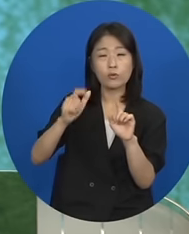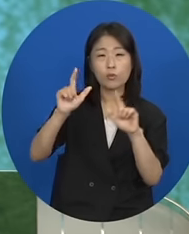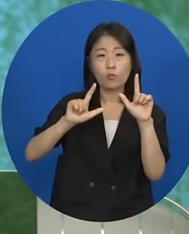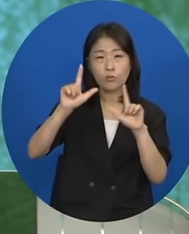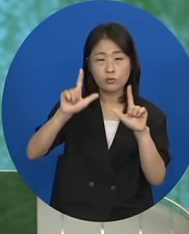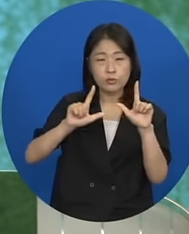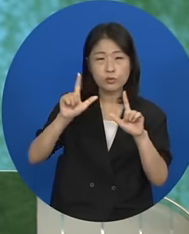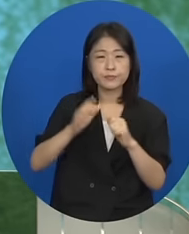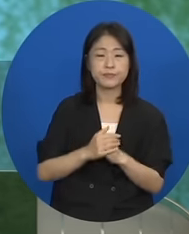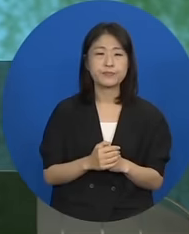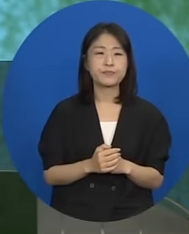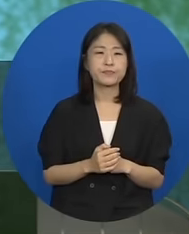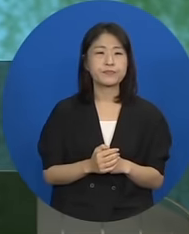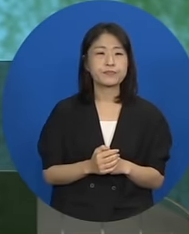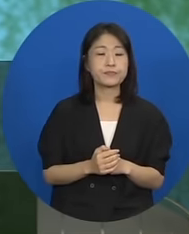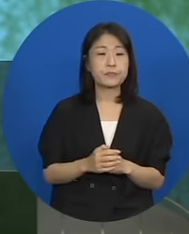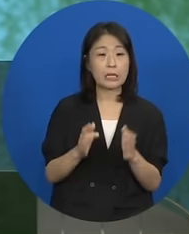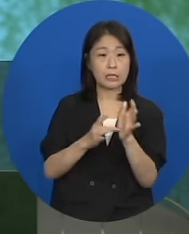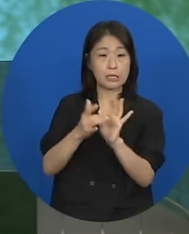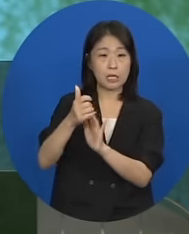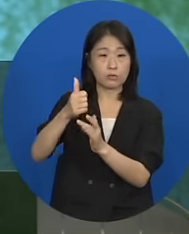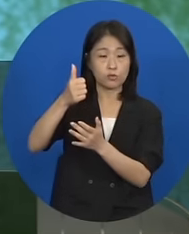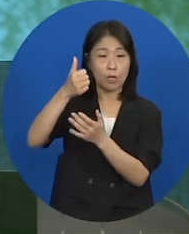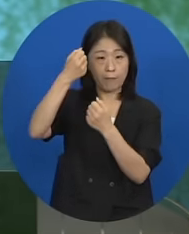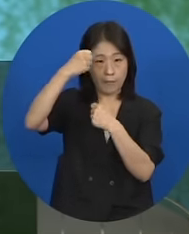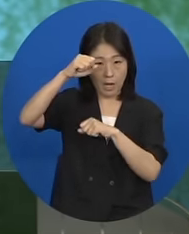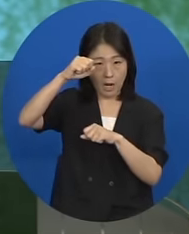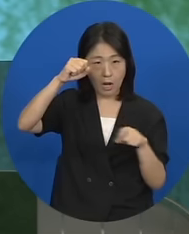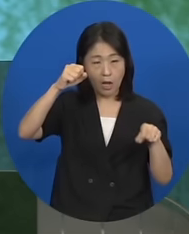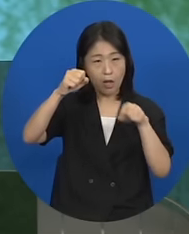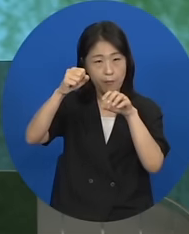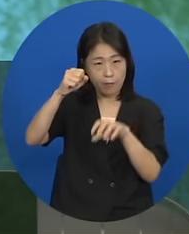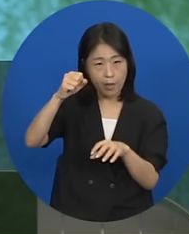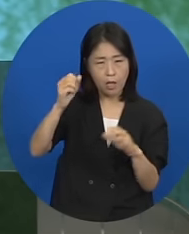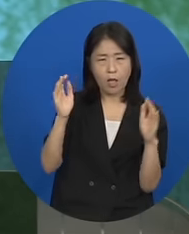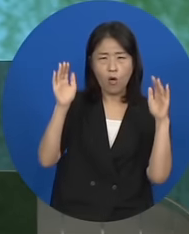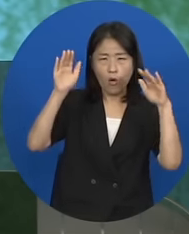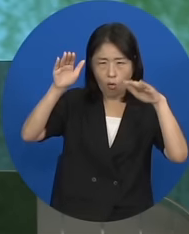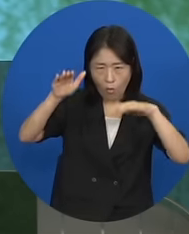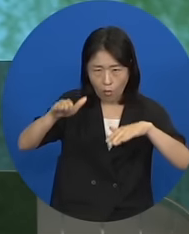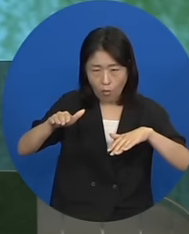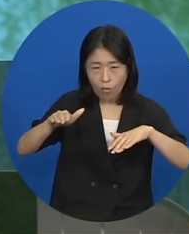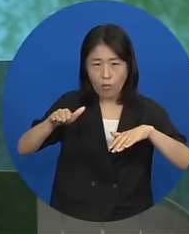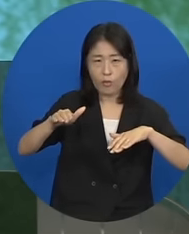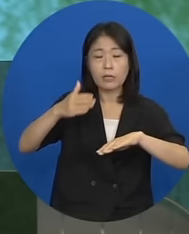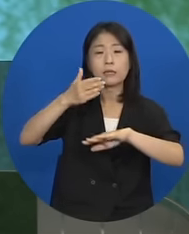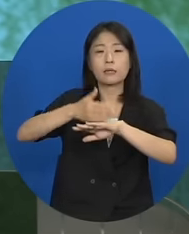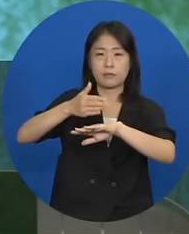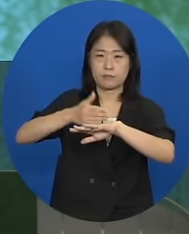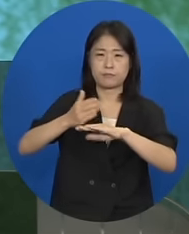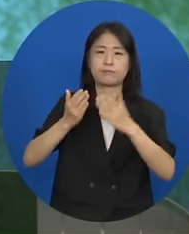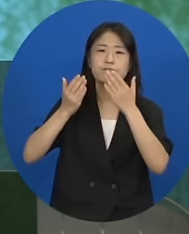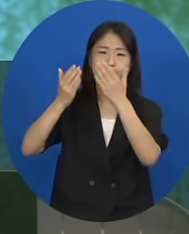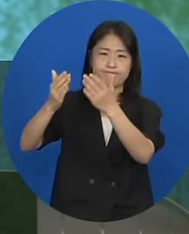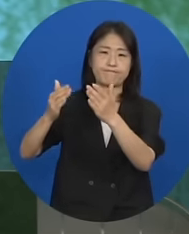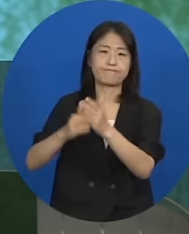볼까요 16절에 예수의 발 앞에 엎드려 감사를